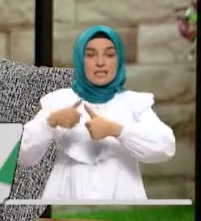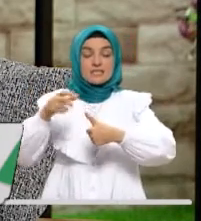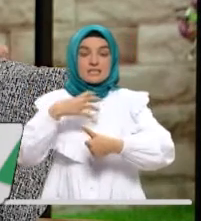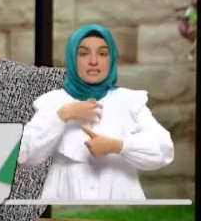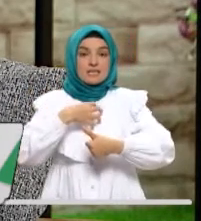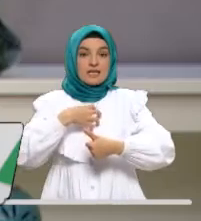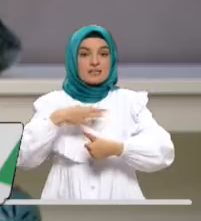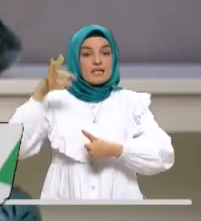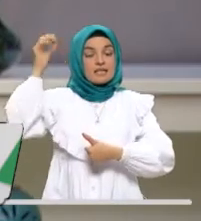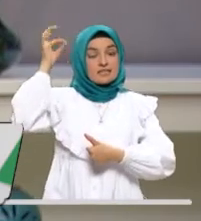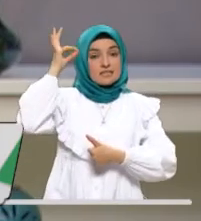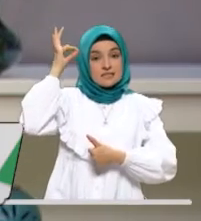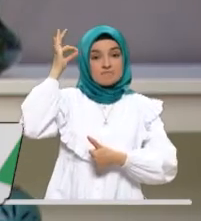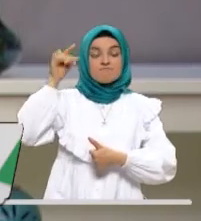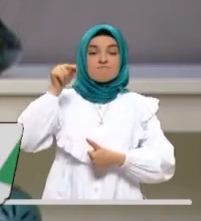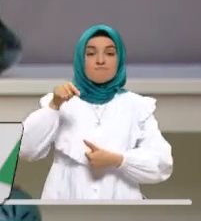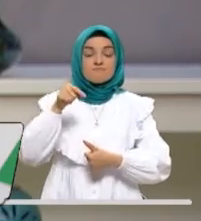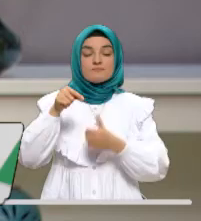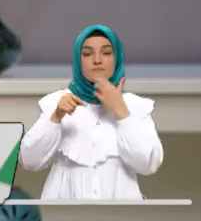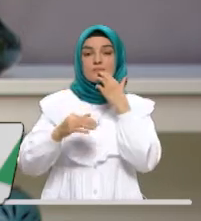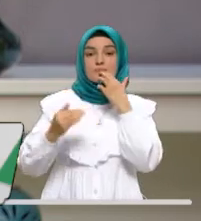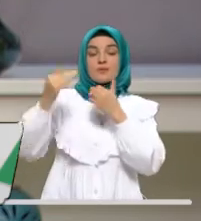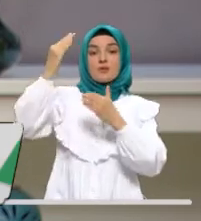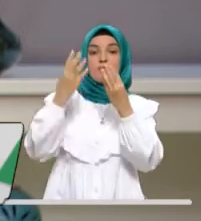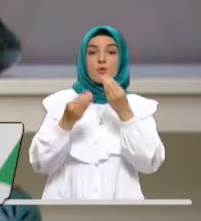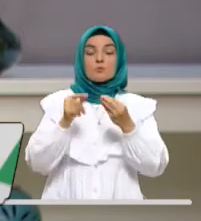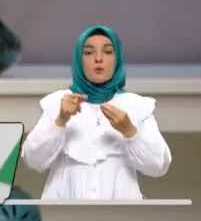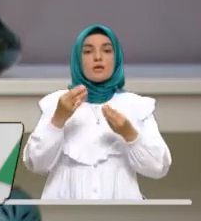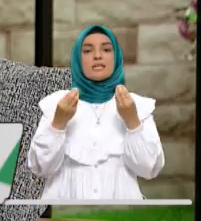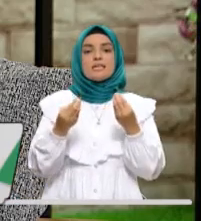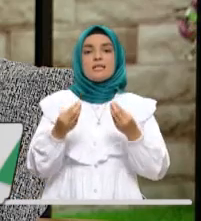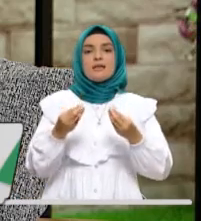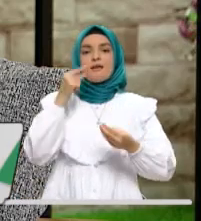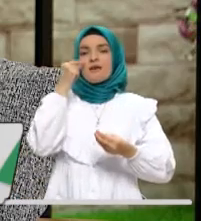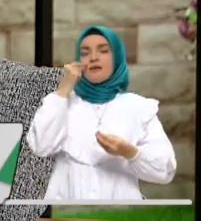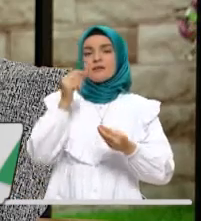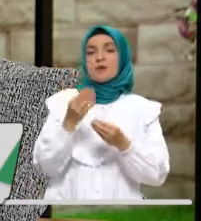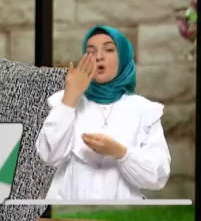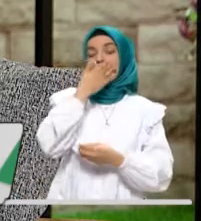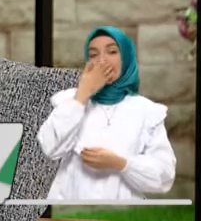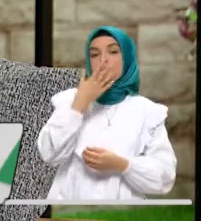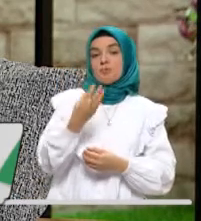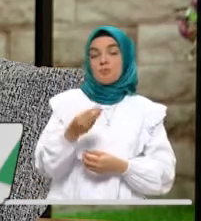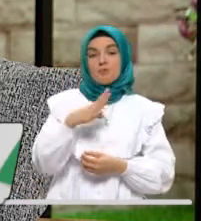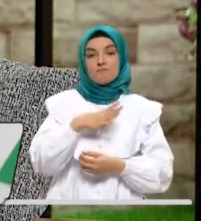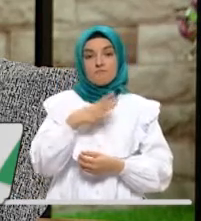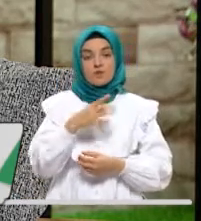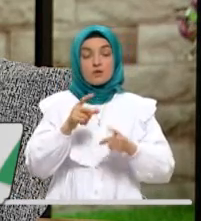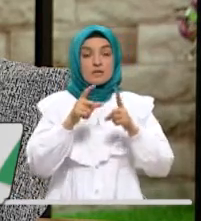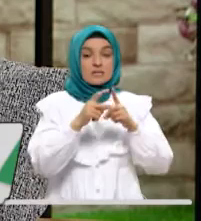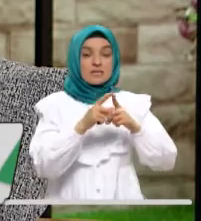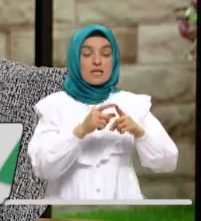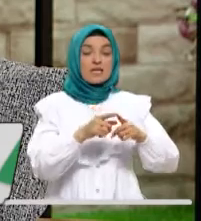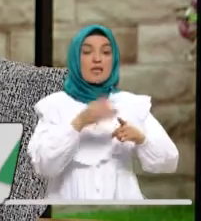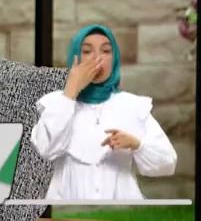ilimde zirveye çıkıyorlar. Enderun Mektebi dünyanın o dönemde en iyi erkek mektebi. Duhteran-ı Hümayun da o dönemde